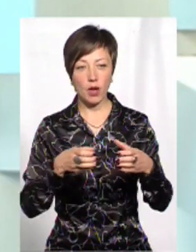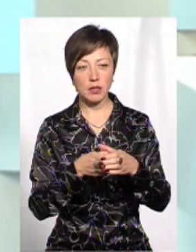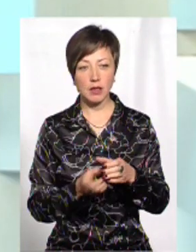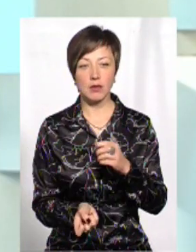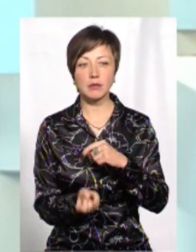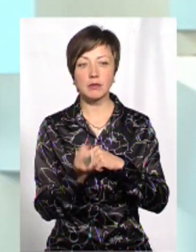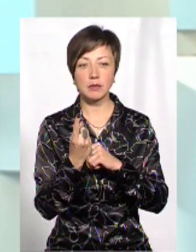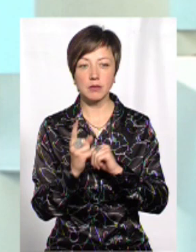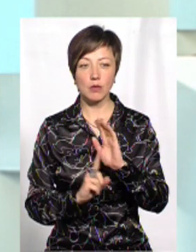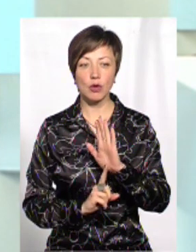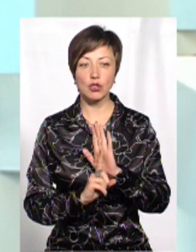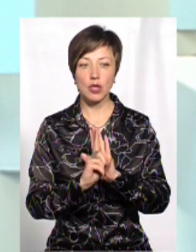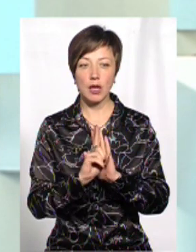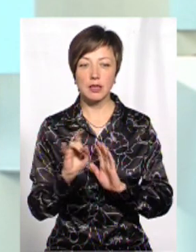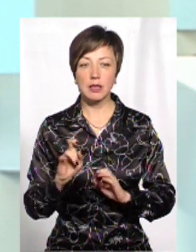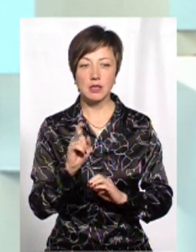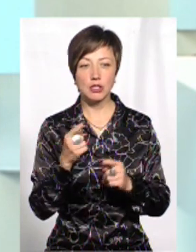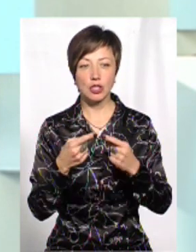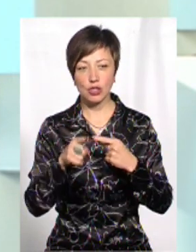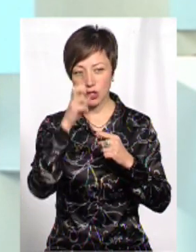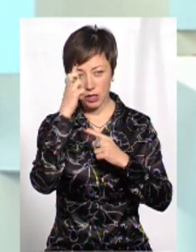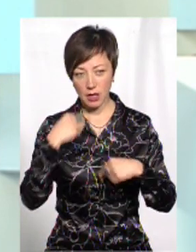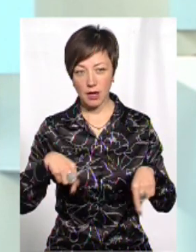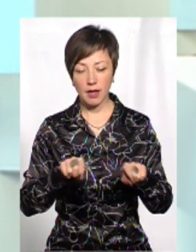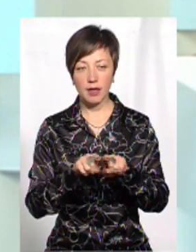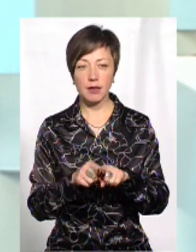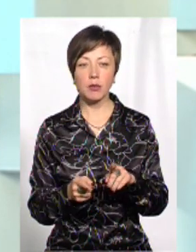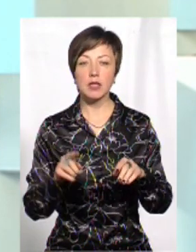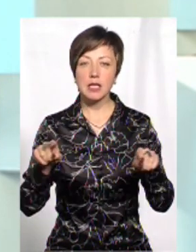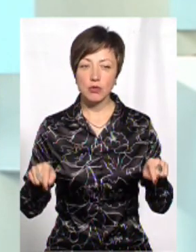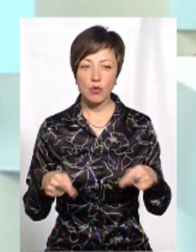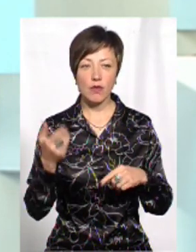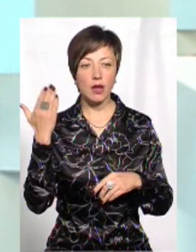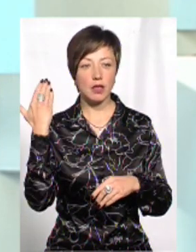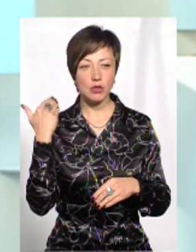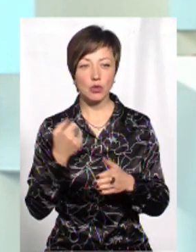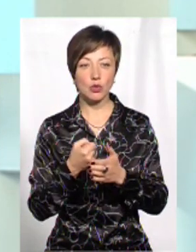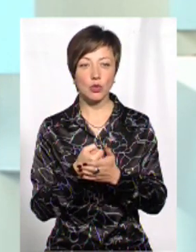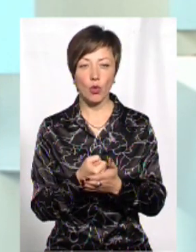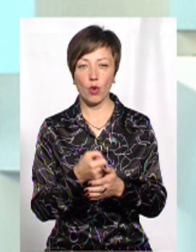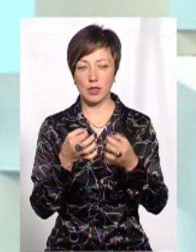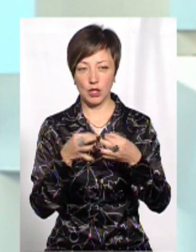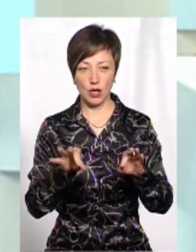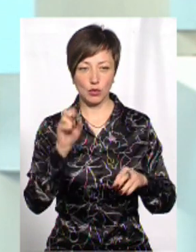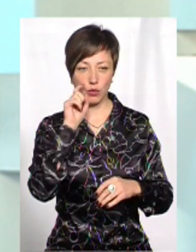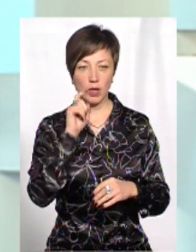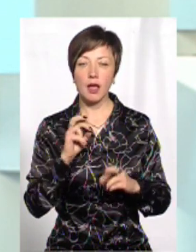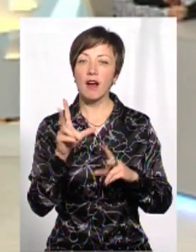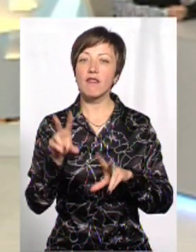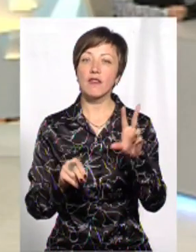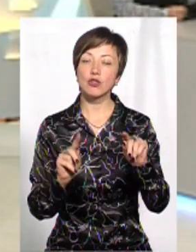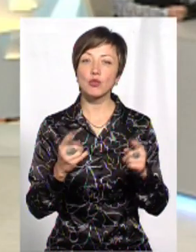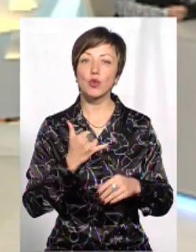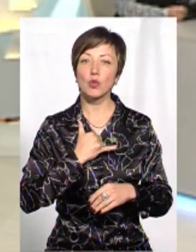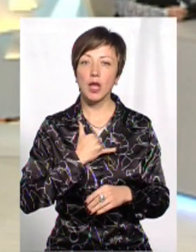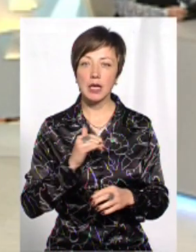свій початок з інших країн, де були засновані раніше, ще до здобуття Україною незалежності. А як ви вважаєте, чому